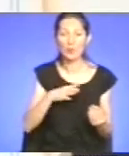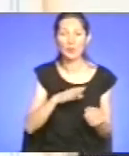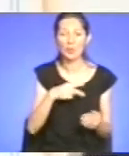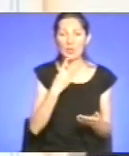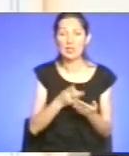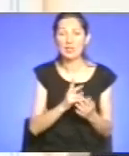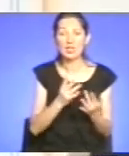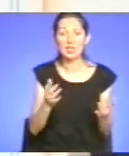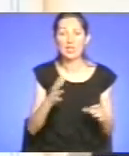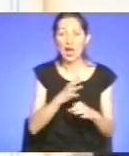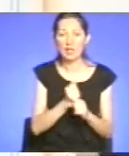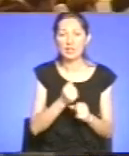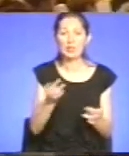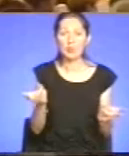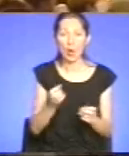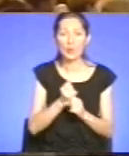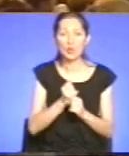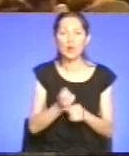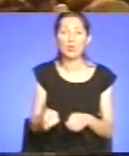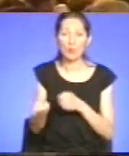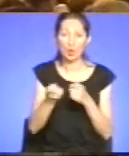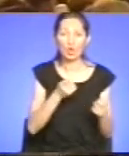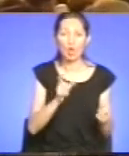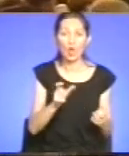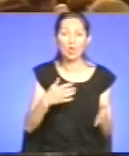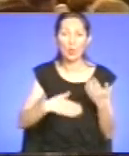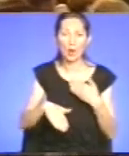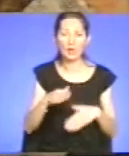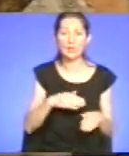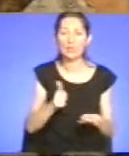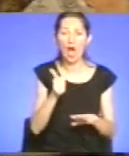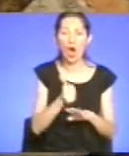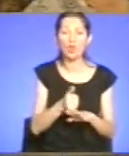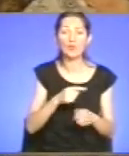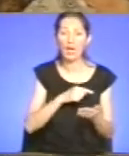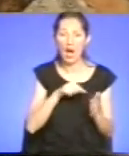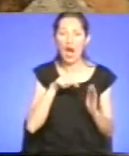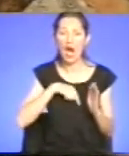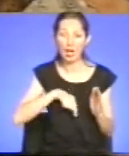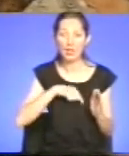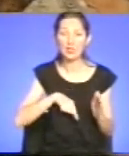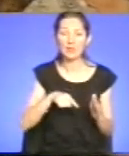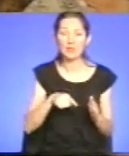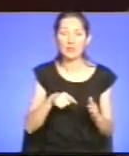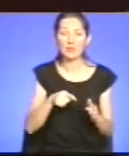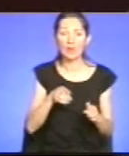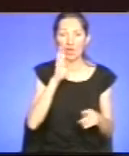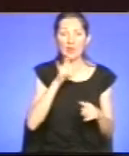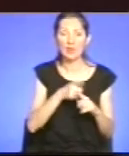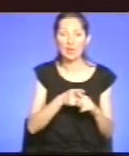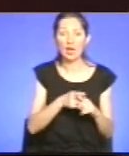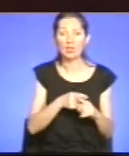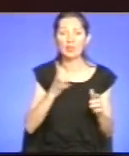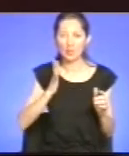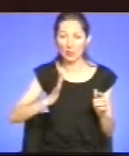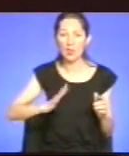працювати, приносити людям радість. Чи не найголовніші риси, які притаманні патронажним сестрам – терпіння, співчуття і милосердя.